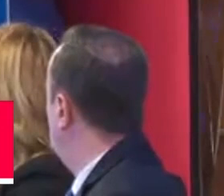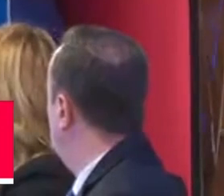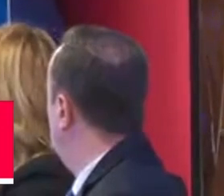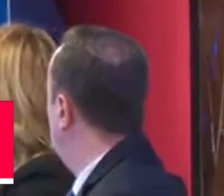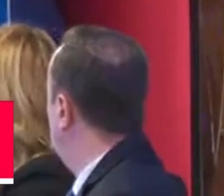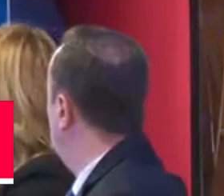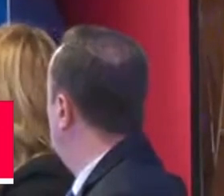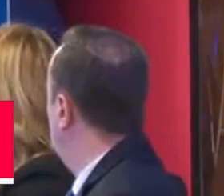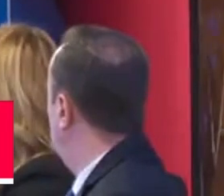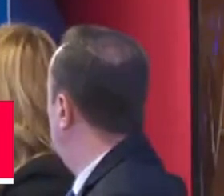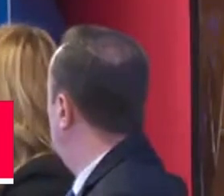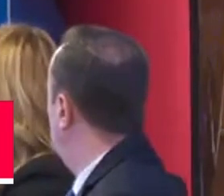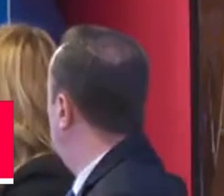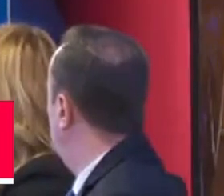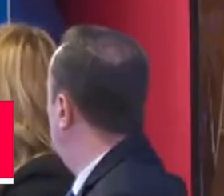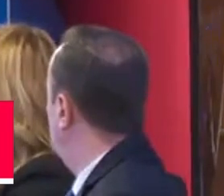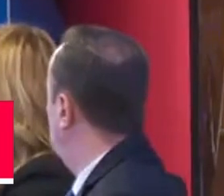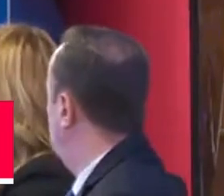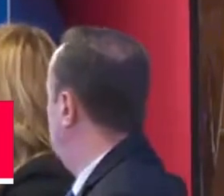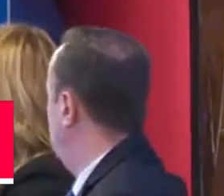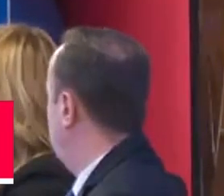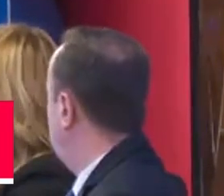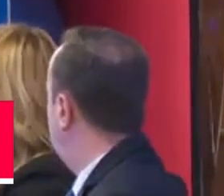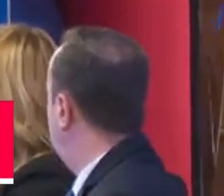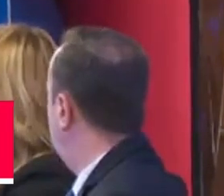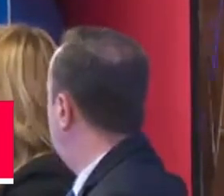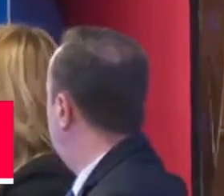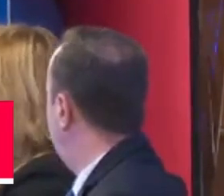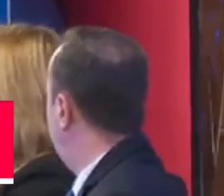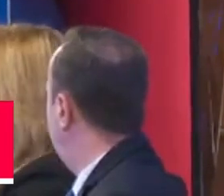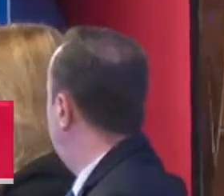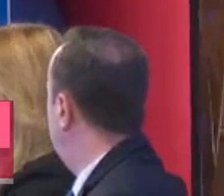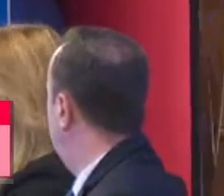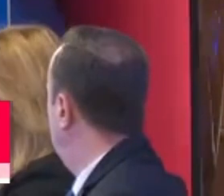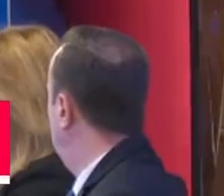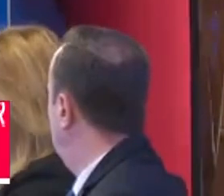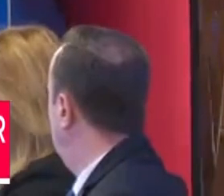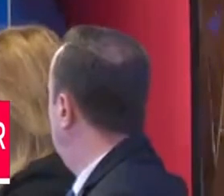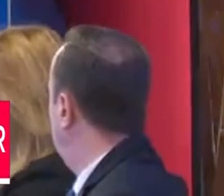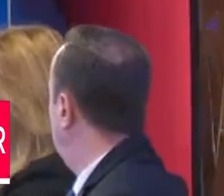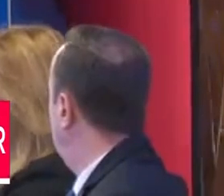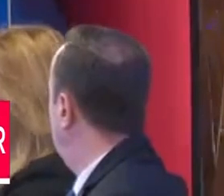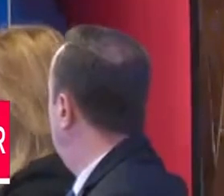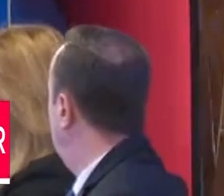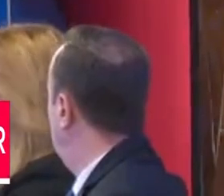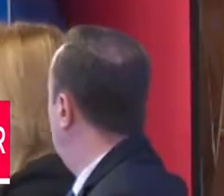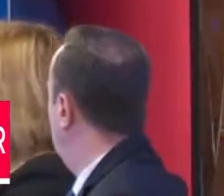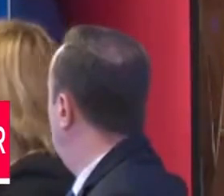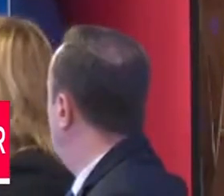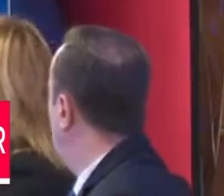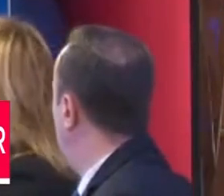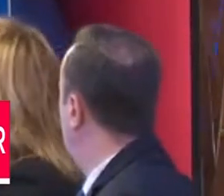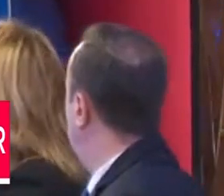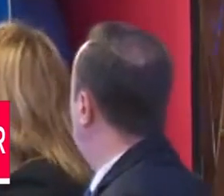viață. Eu sunt Ion. Acum, rolul meu este să vă reprezint, ca într-o oglindă.